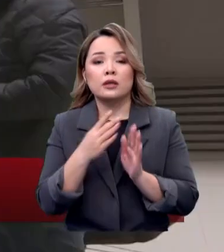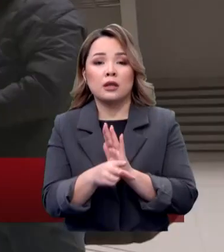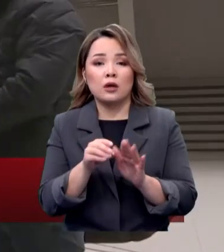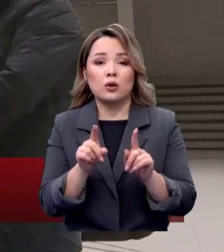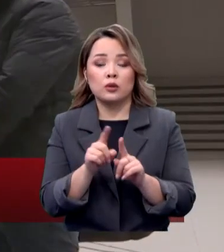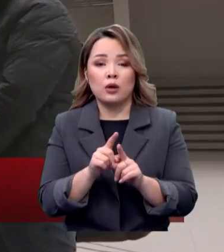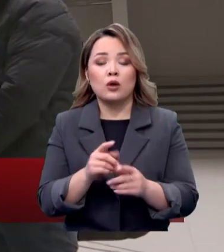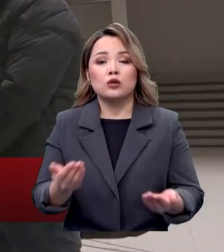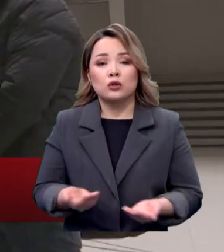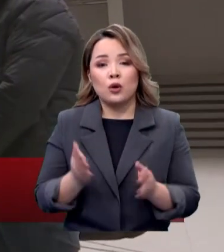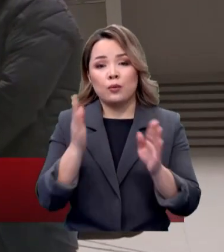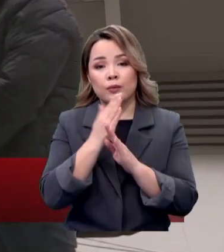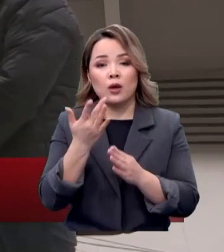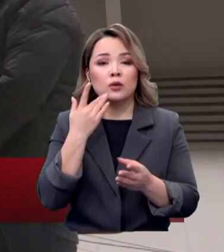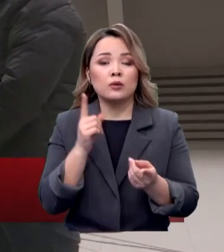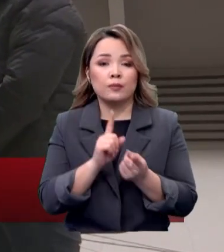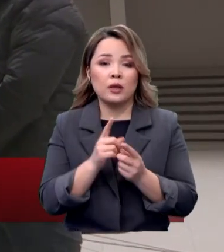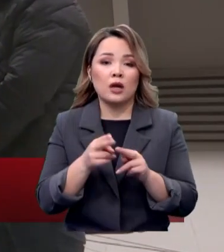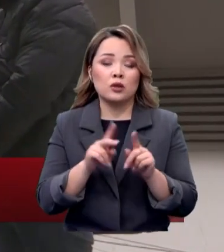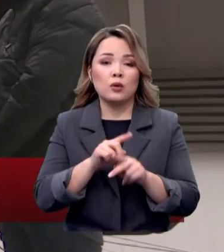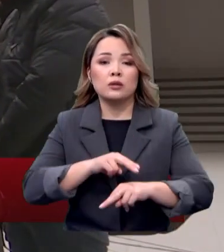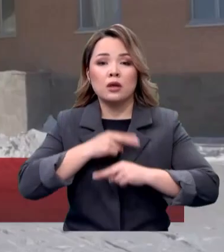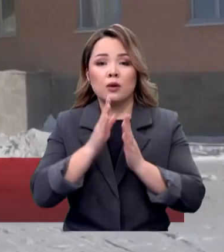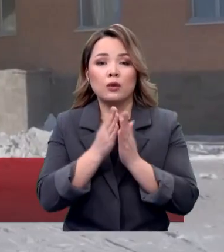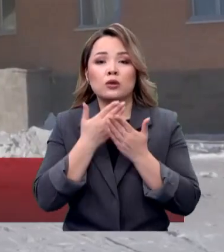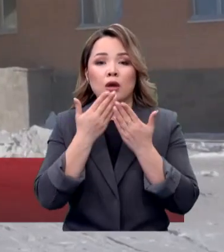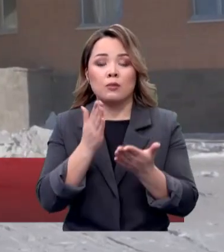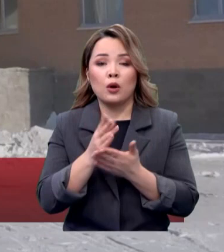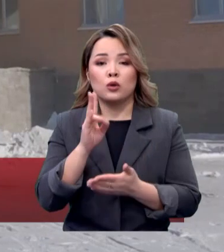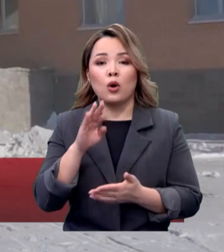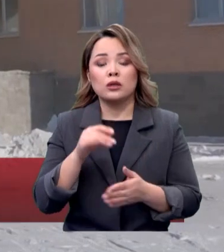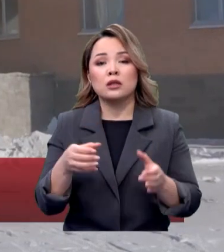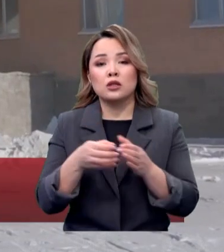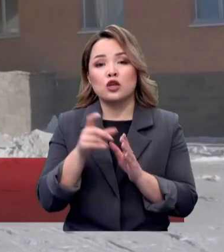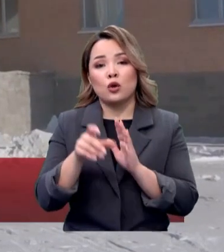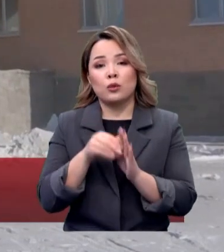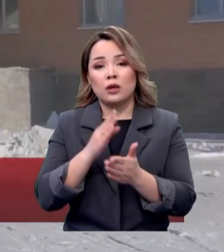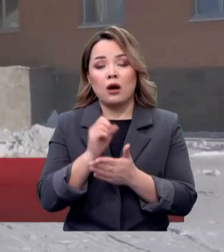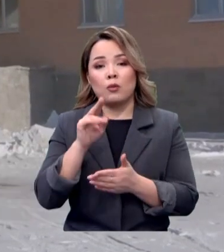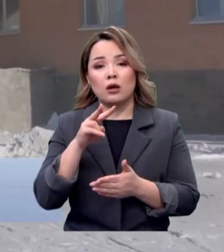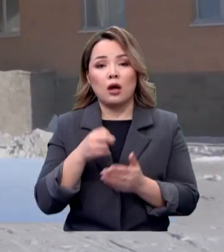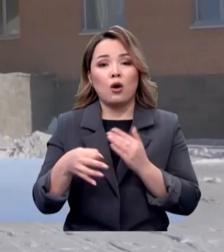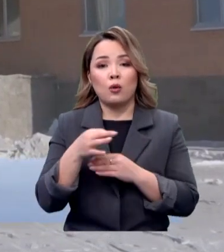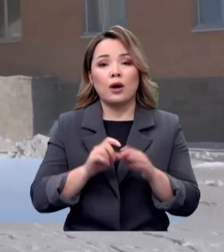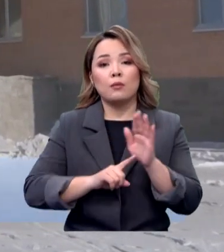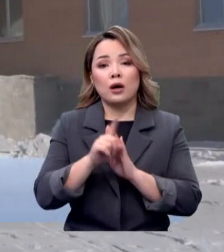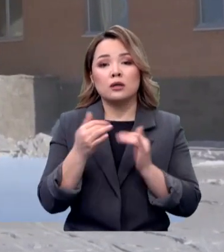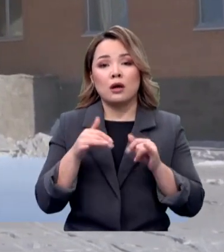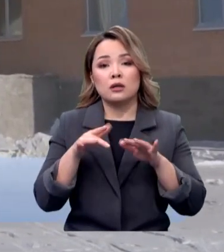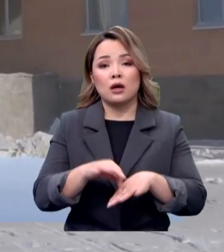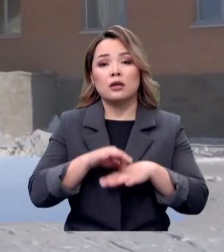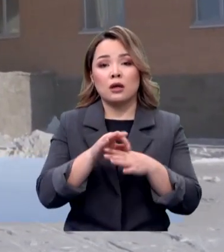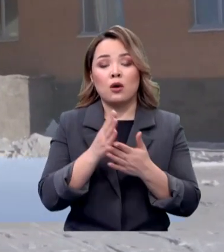сайланғандықтан өңірдің тыныс тіршілігін үнемі назарда ұстаса екен дейді. Нұротандық депутаттардың Ақмола облысына басталған бүгінгі